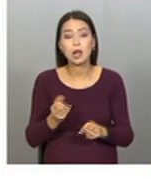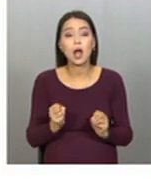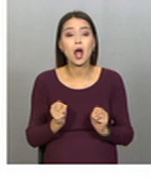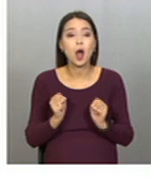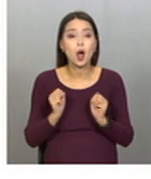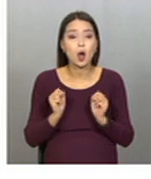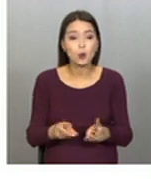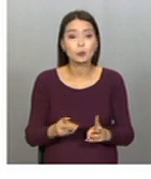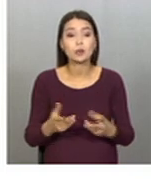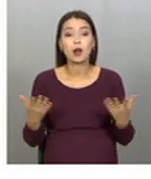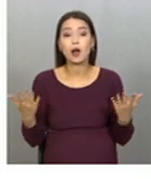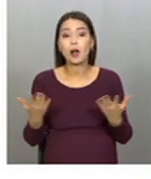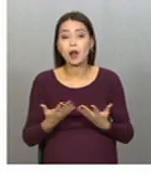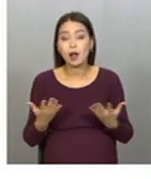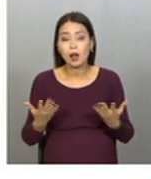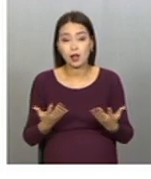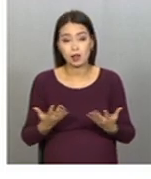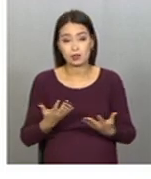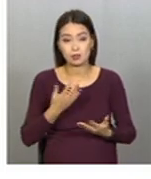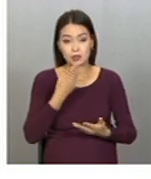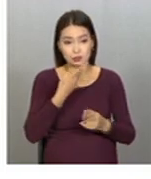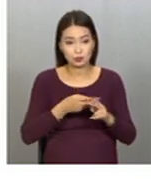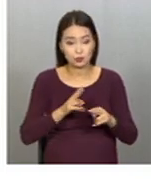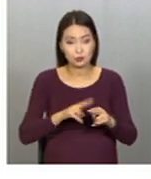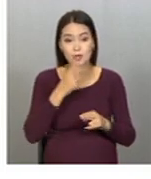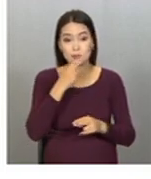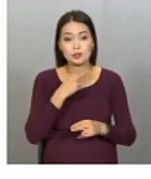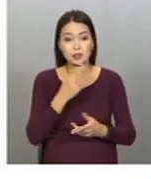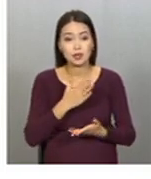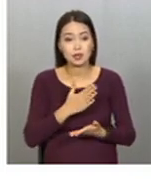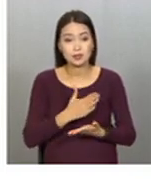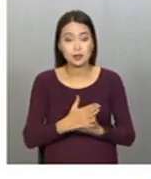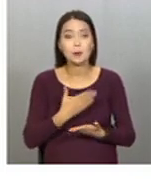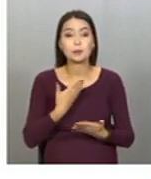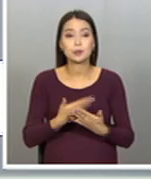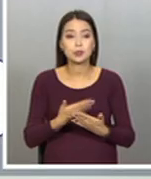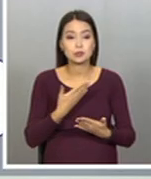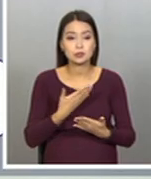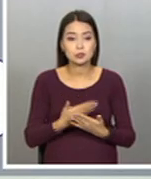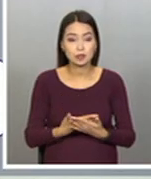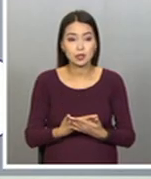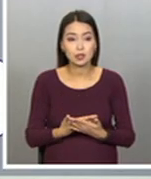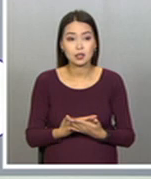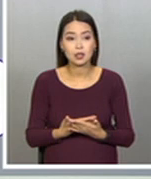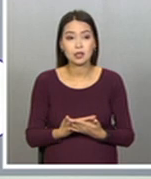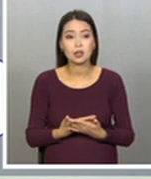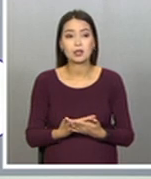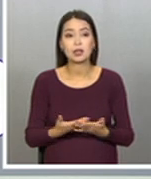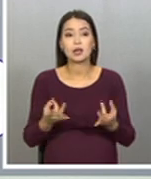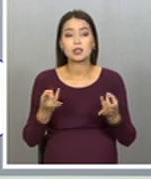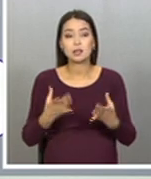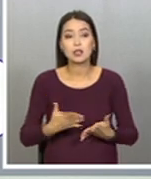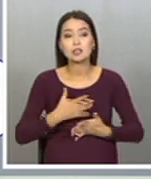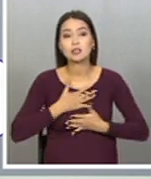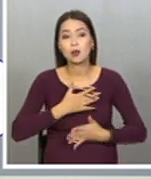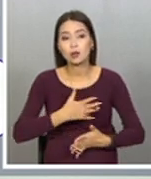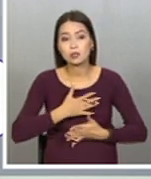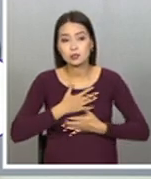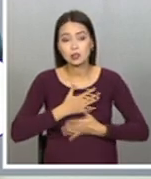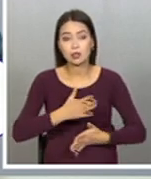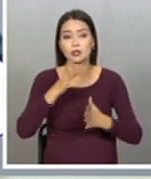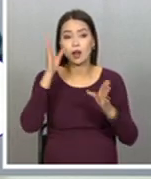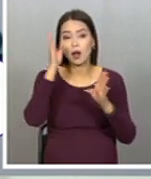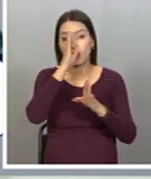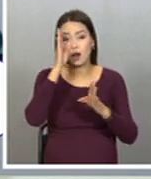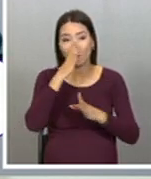қандай дәрежеде екенінде. Мысал үшін, қарапайым жолдармен тынсалу арқылы, ауа тамшылары